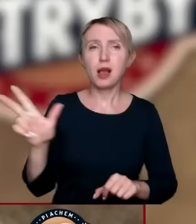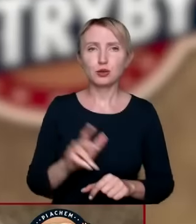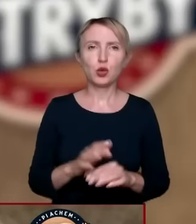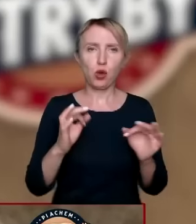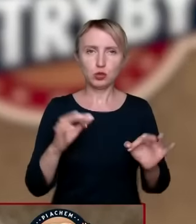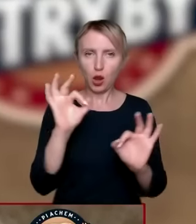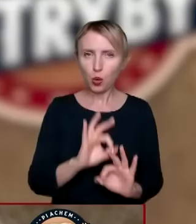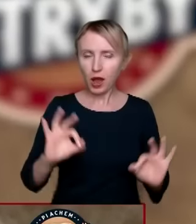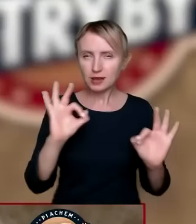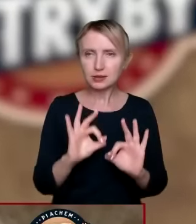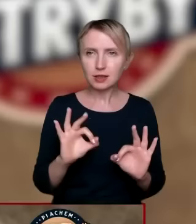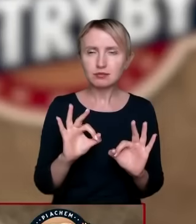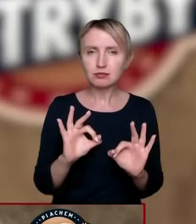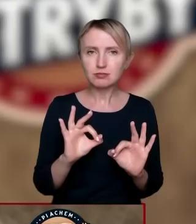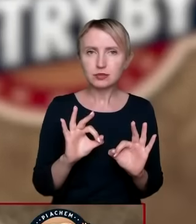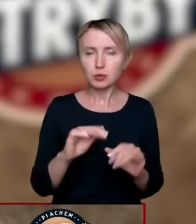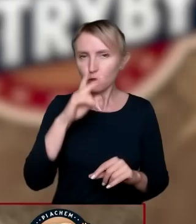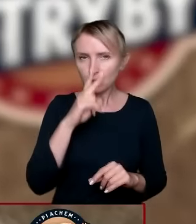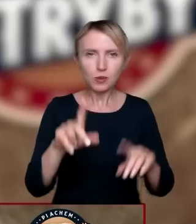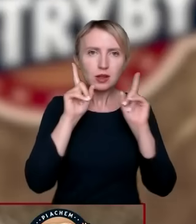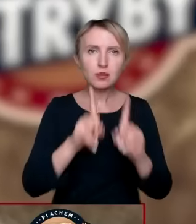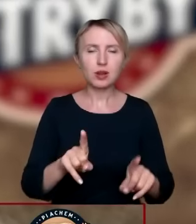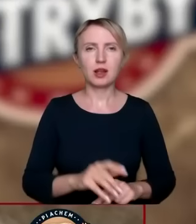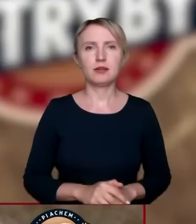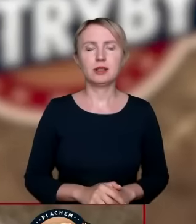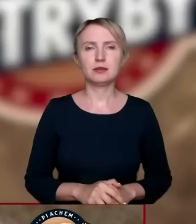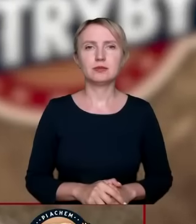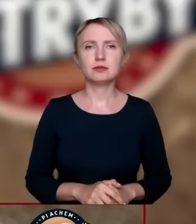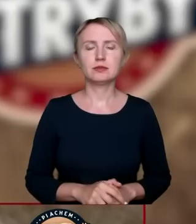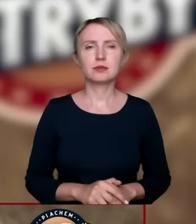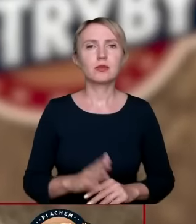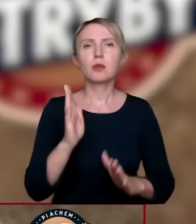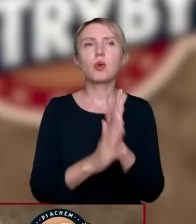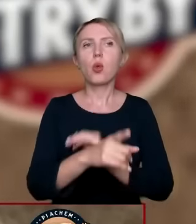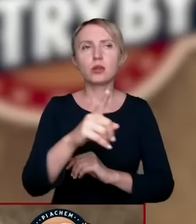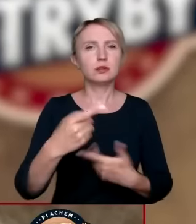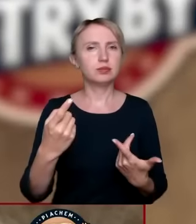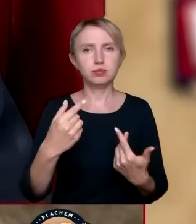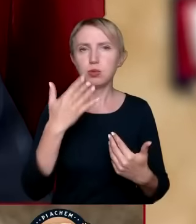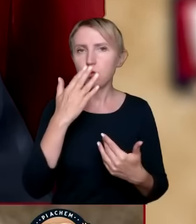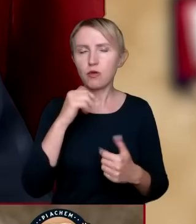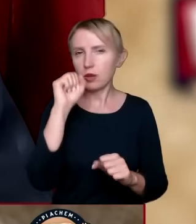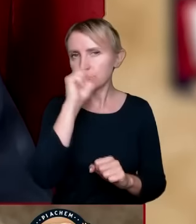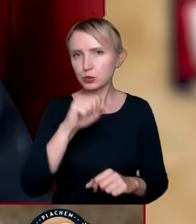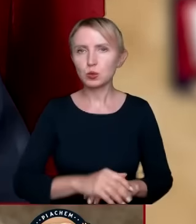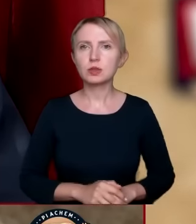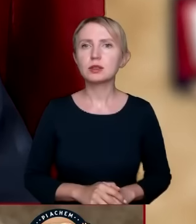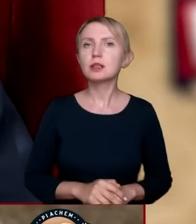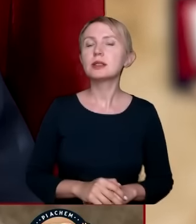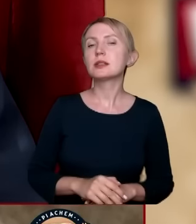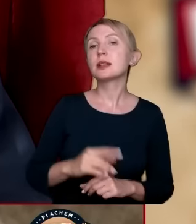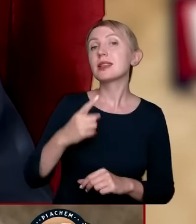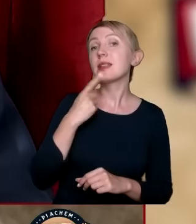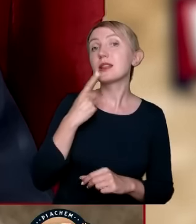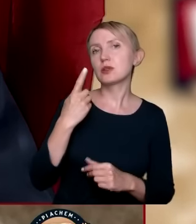okazja, żeby żeby to zobaczyć czarno na białym, że po prostu gadają bzdury. Metajęzyk, czyli ten język, którego się